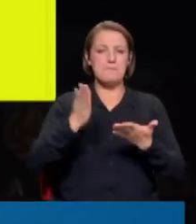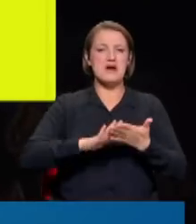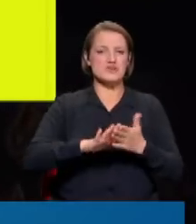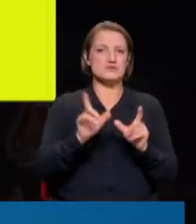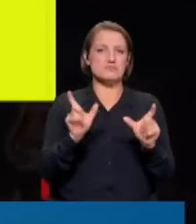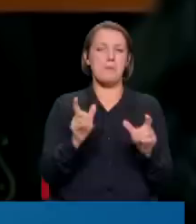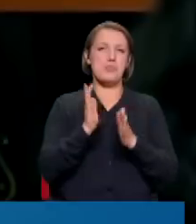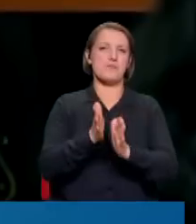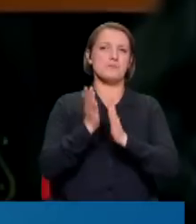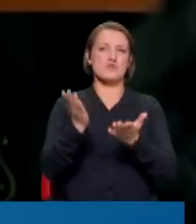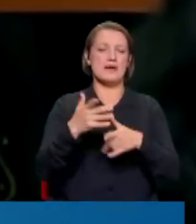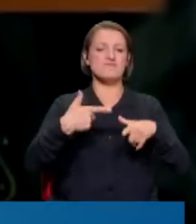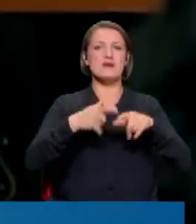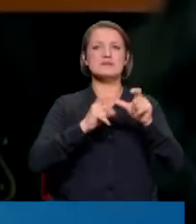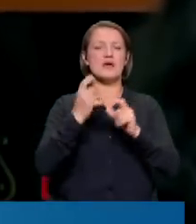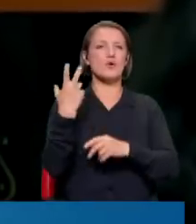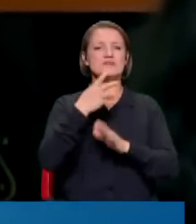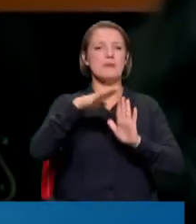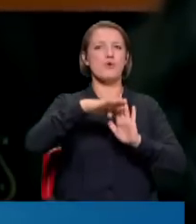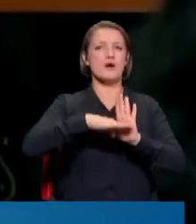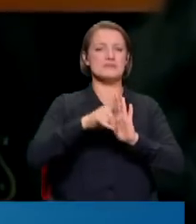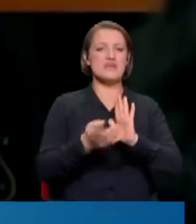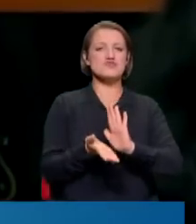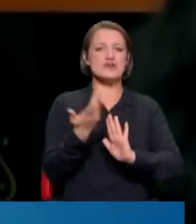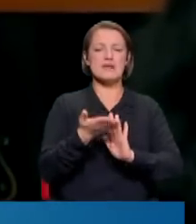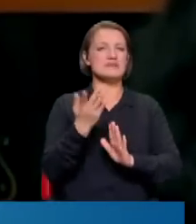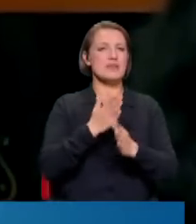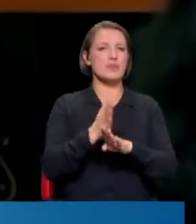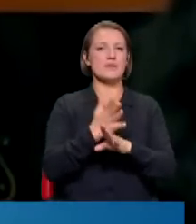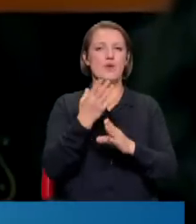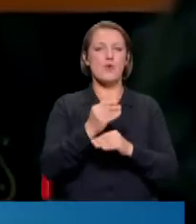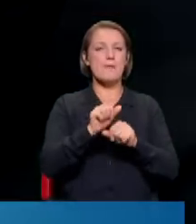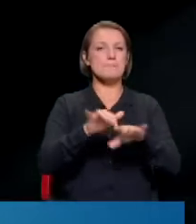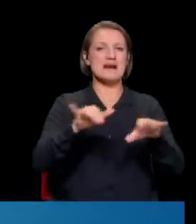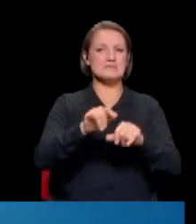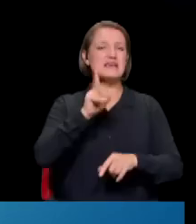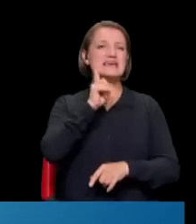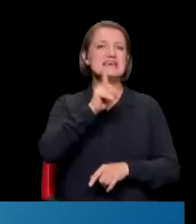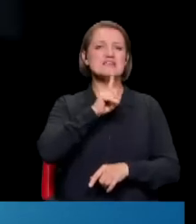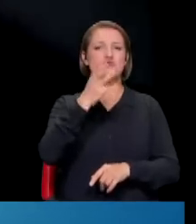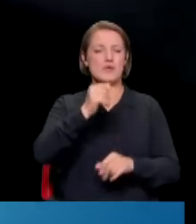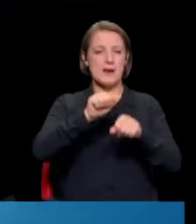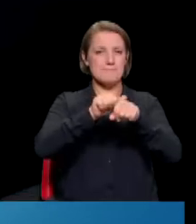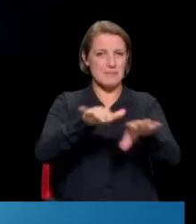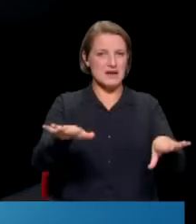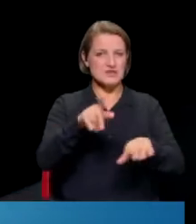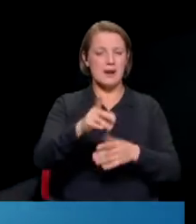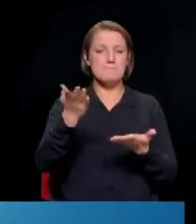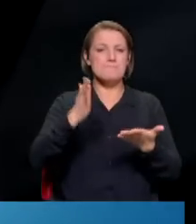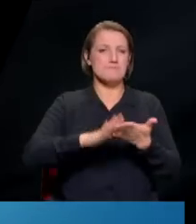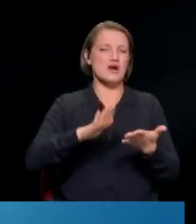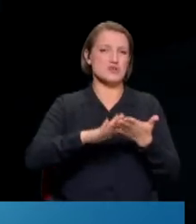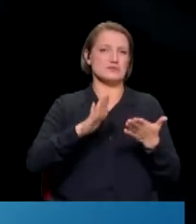savunmaya devam edeceğiz Fazıl Say konser programından çıkarılmasına neden olan paylaşımını İngilizce olarak da yayımladığı Barış